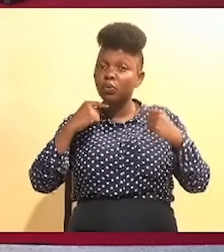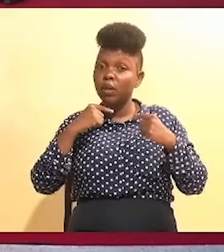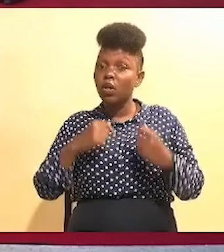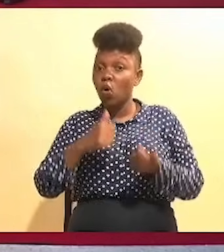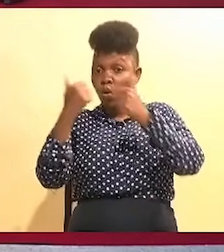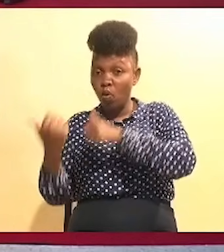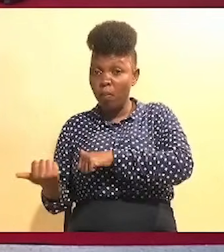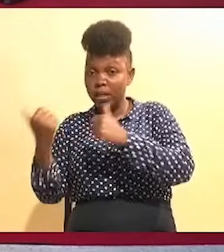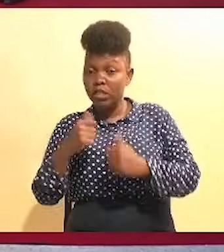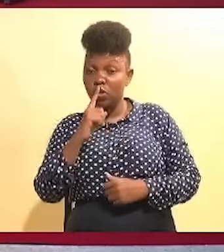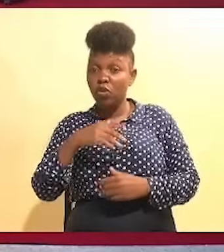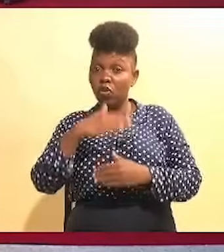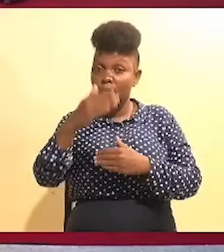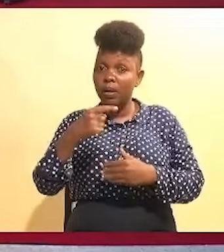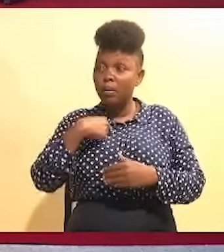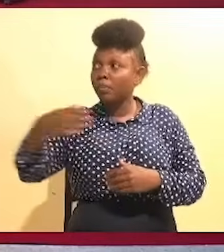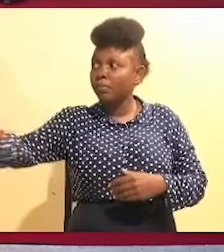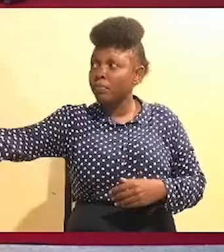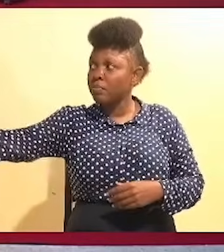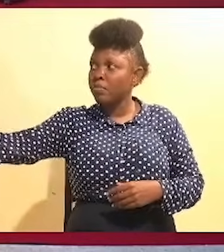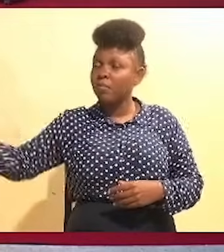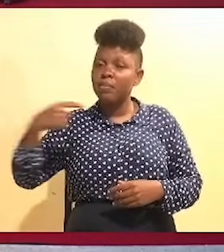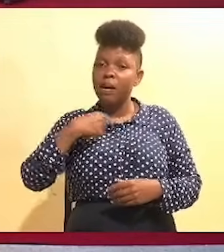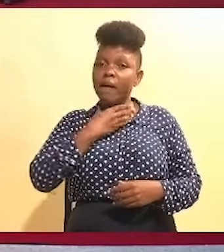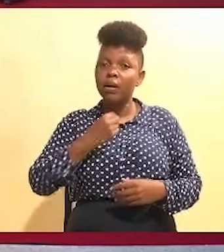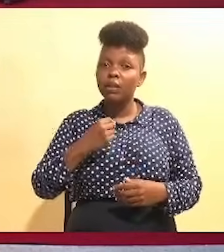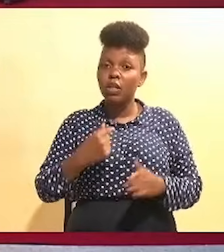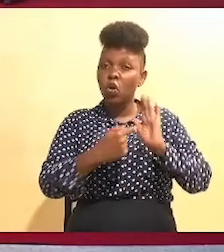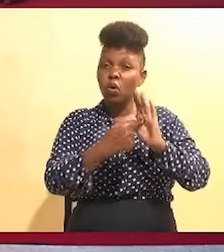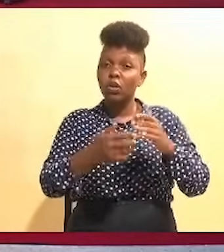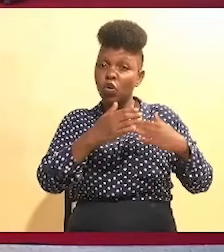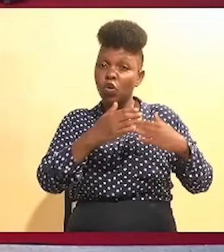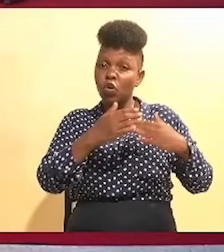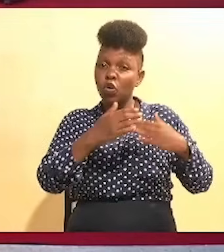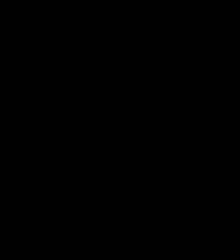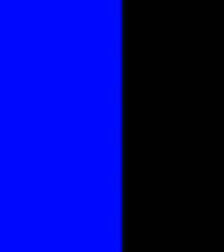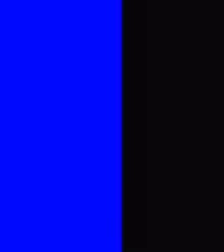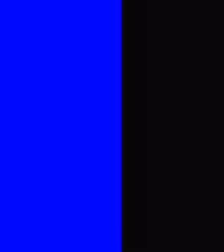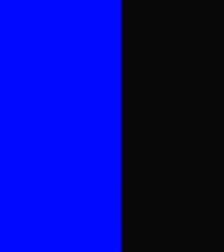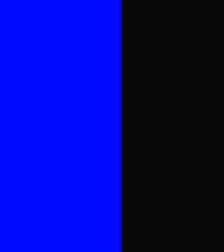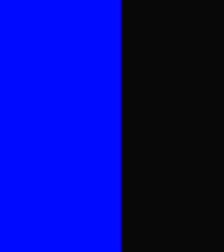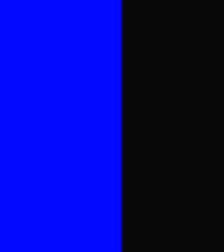ubatizo ulioko mbele na mimi nahitaji kubatizwa. Nahitaji kuonyesha upendo wangu kwa Yesu hadharani